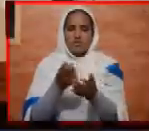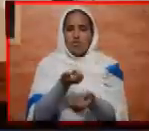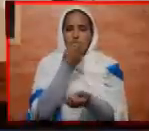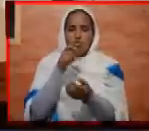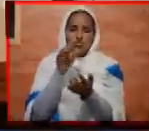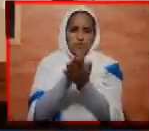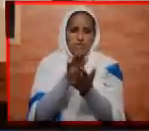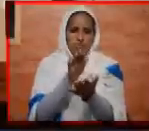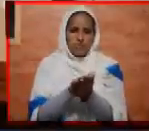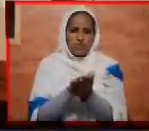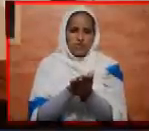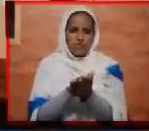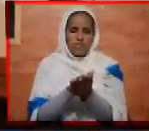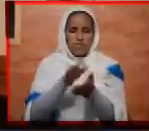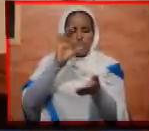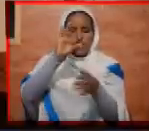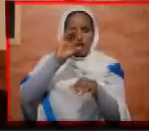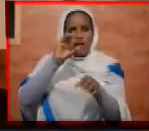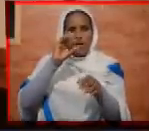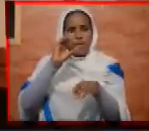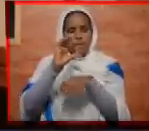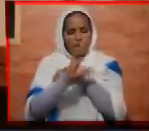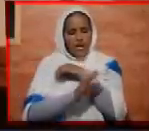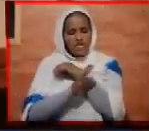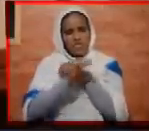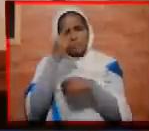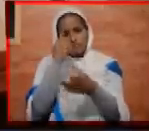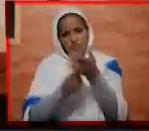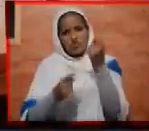ከፍተኛ ቁጥጥር በቤተ ክህነትም